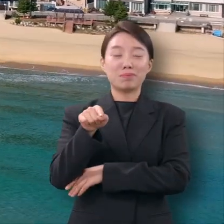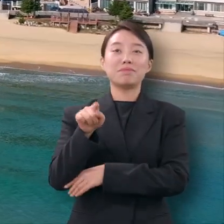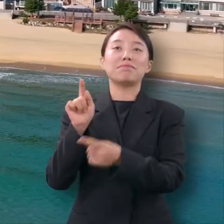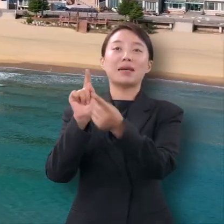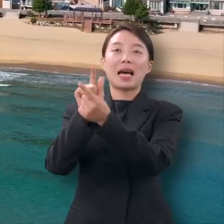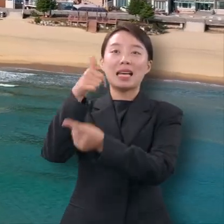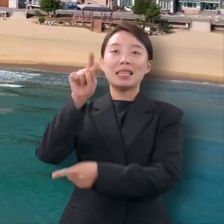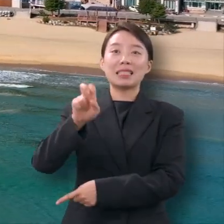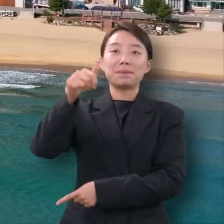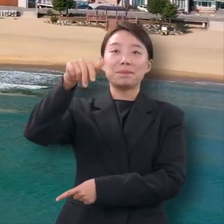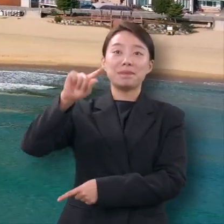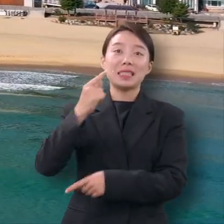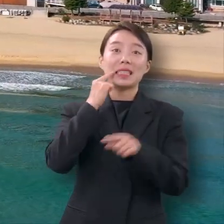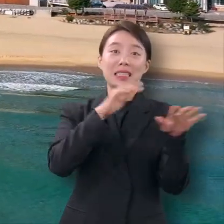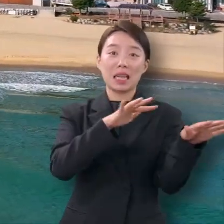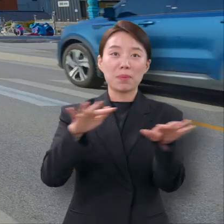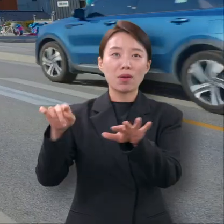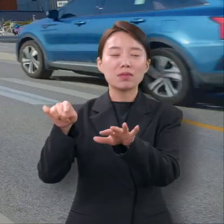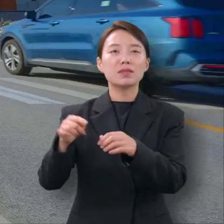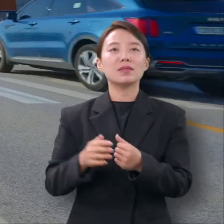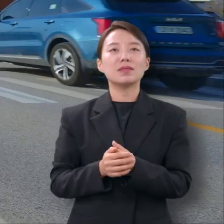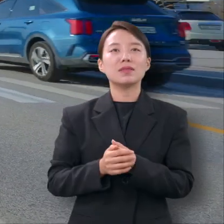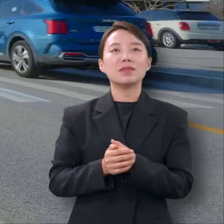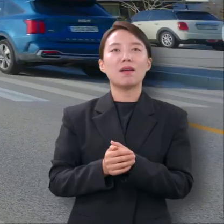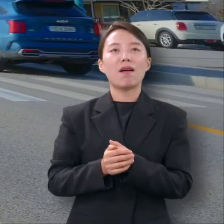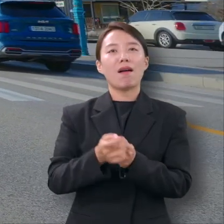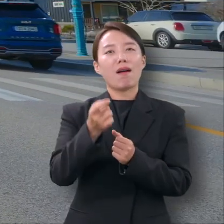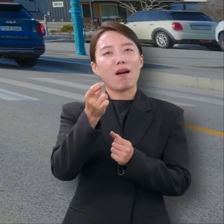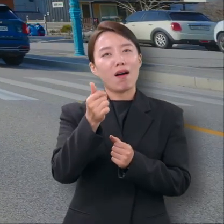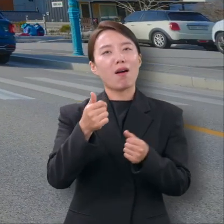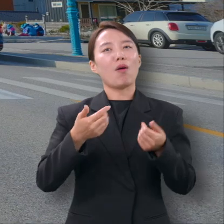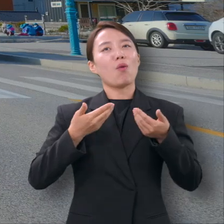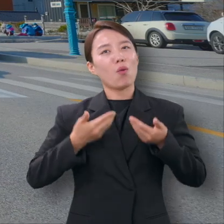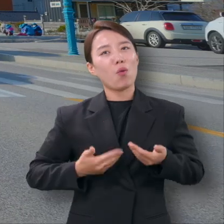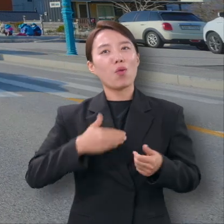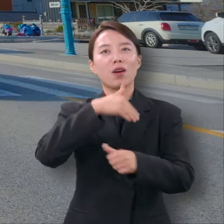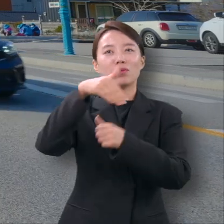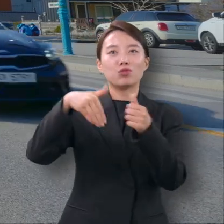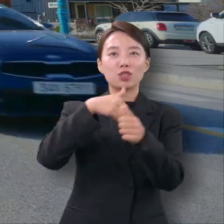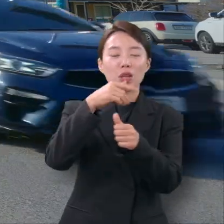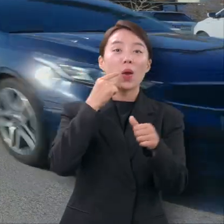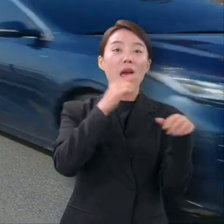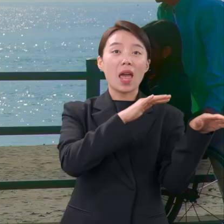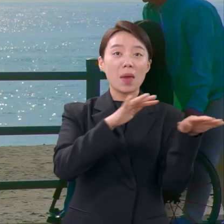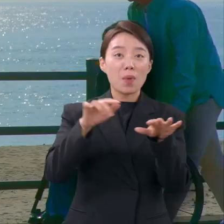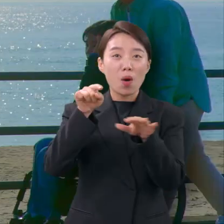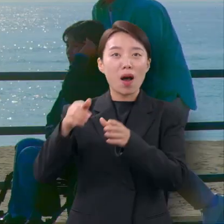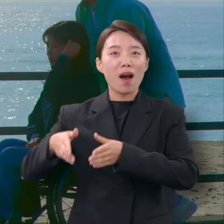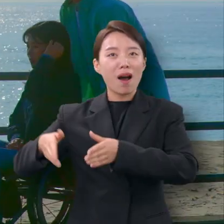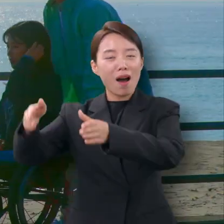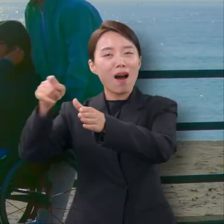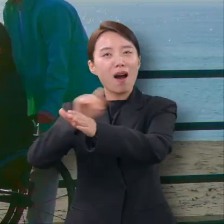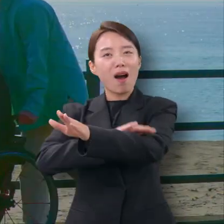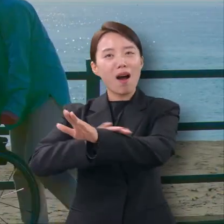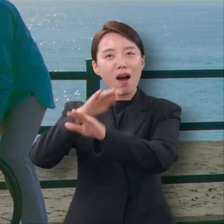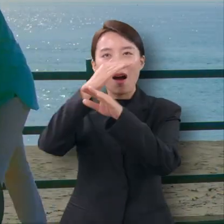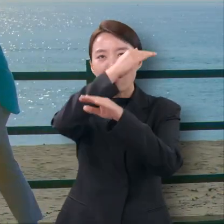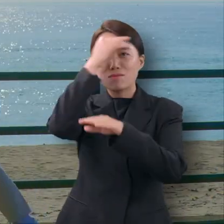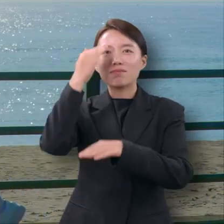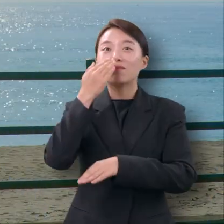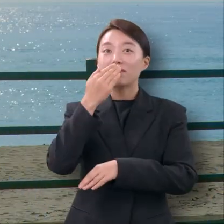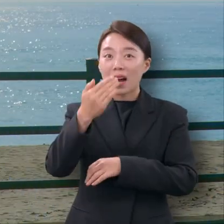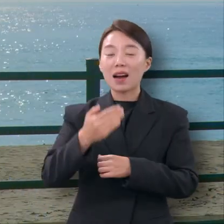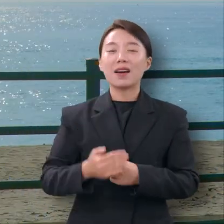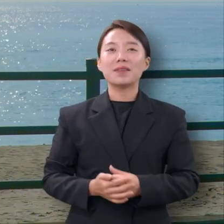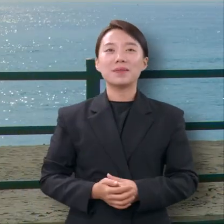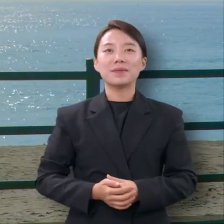드라이브하다 보면 만날 수 있는 금진해변은 아늑하고 조용한 분위기로 해변과 해안도로의 빼어난 절경을